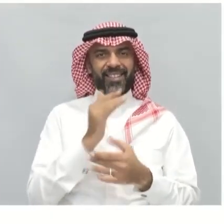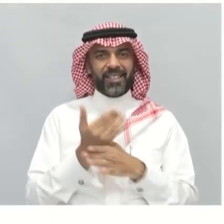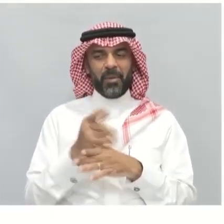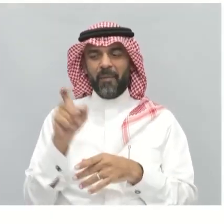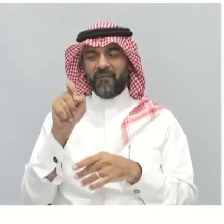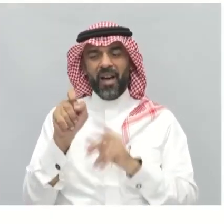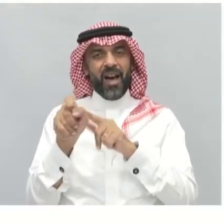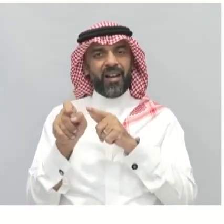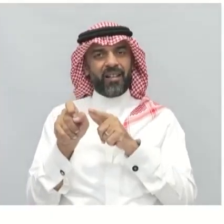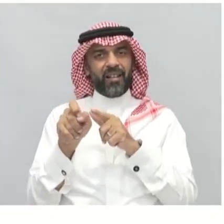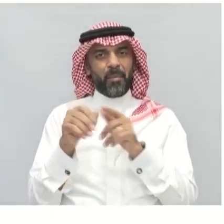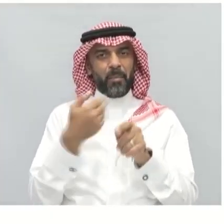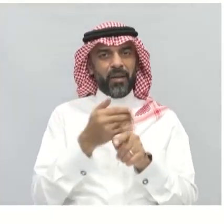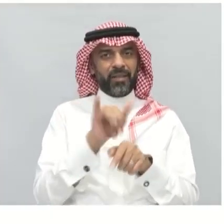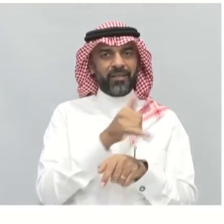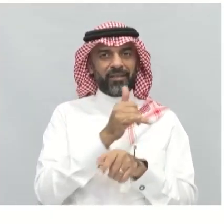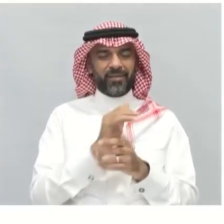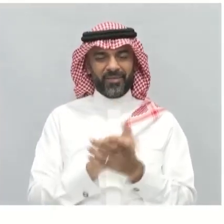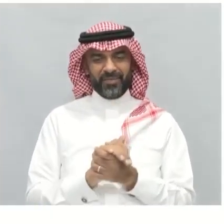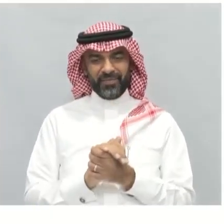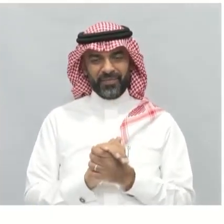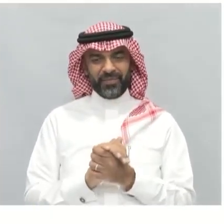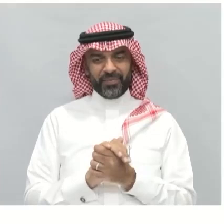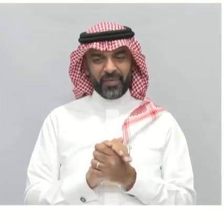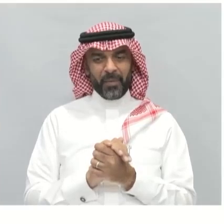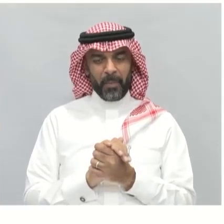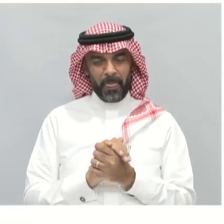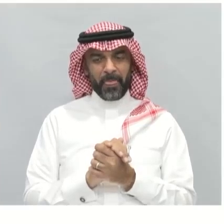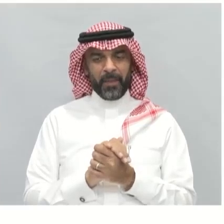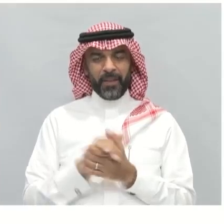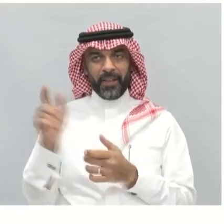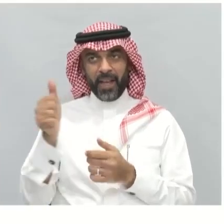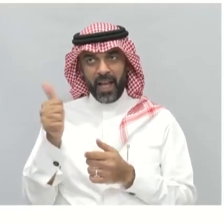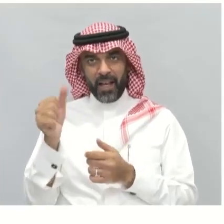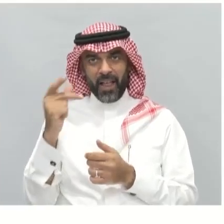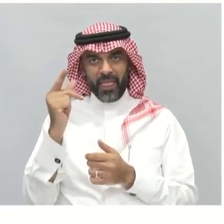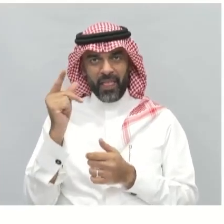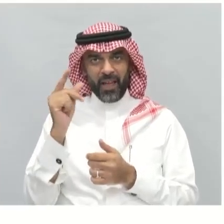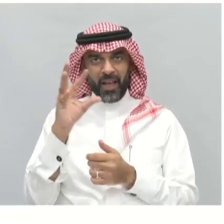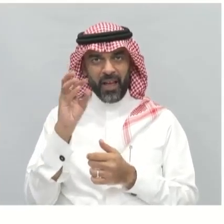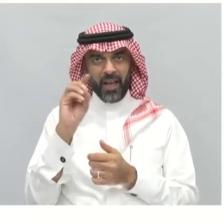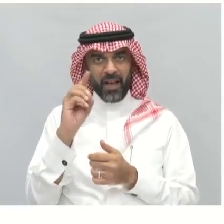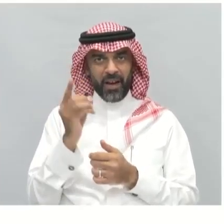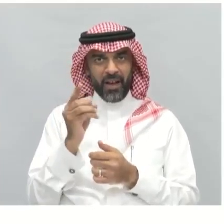اخفى يكتب بهذا الشكل اكتب مقابل كلمه اظهر ضدها